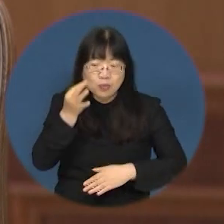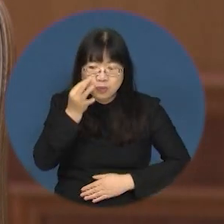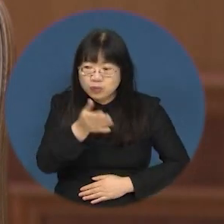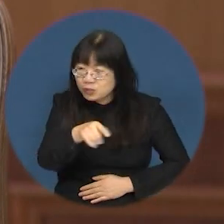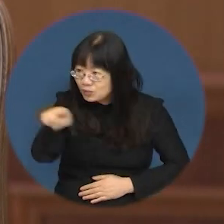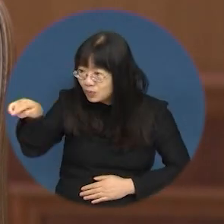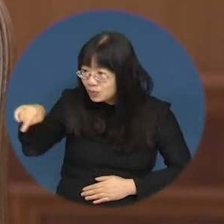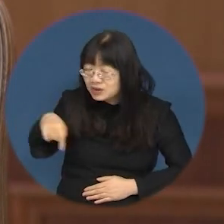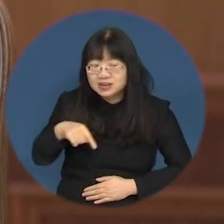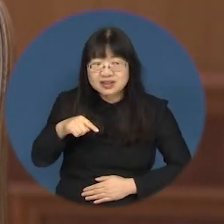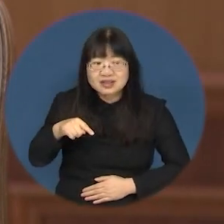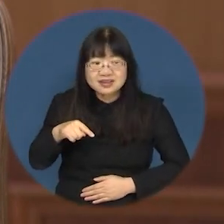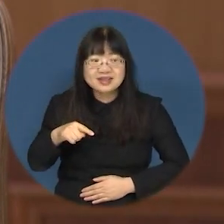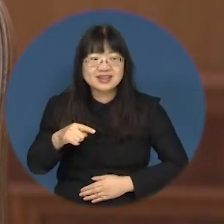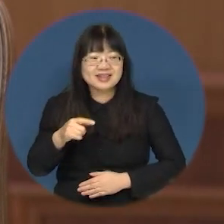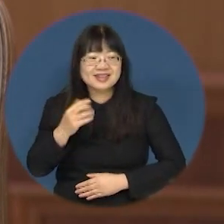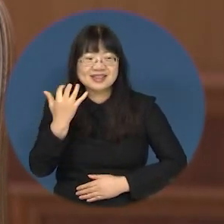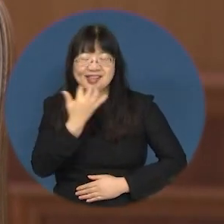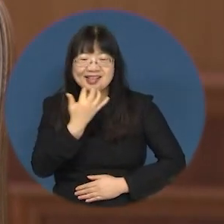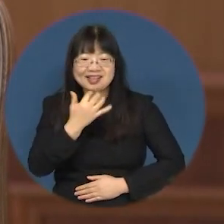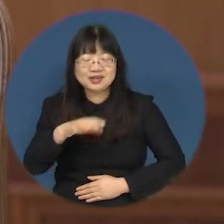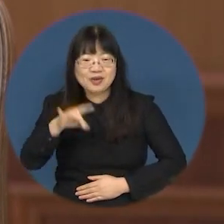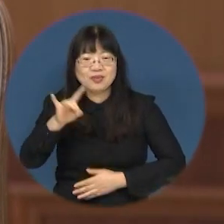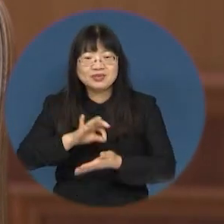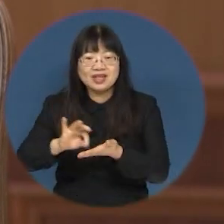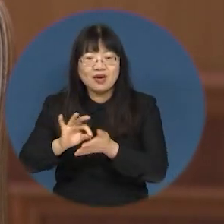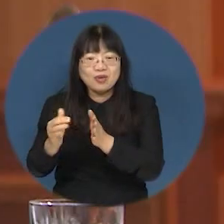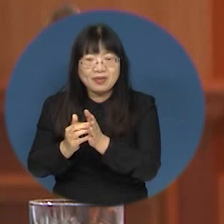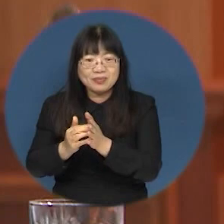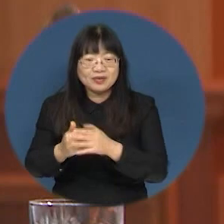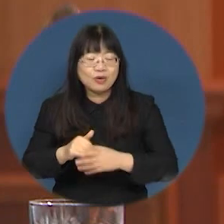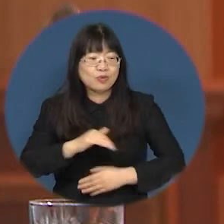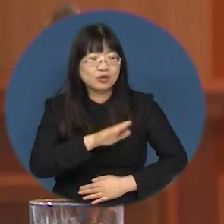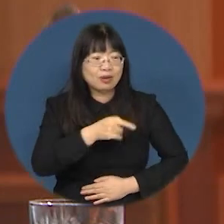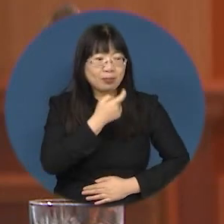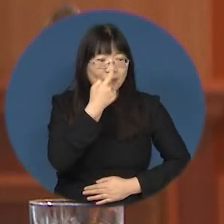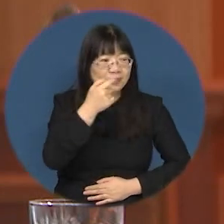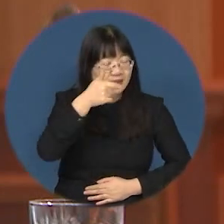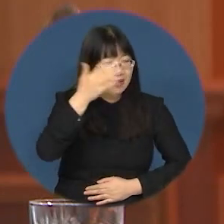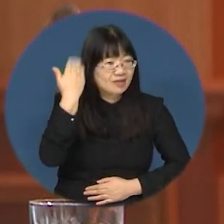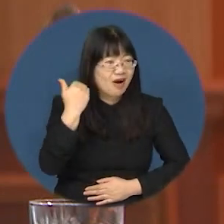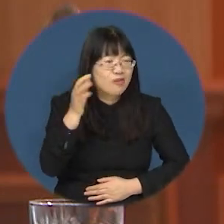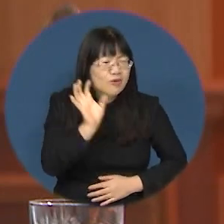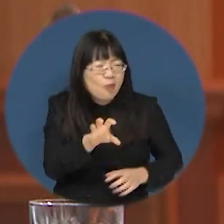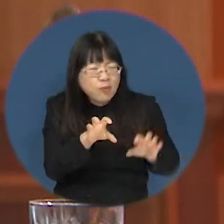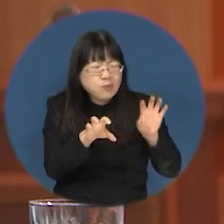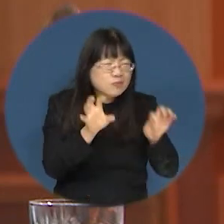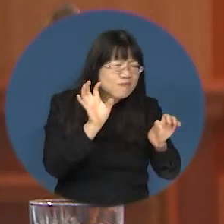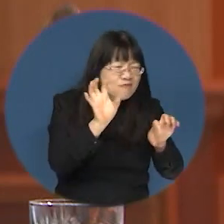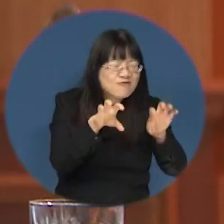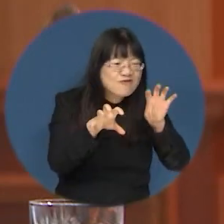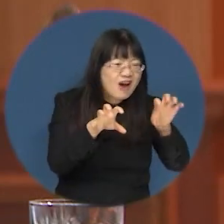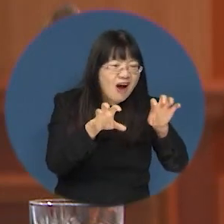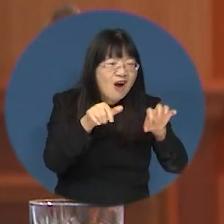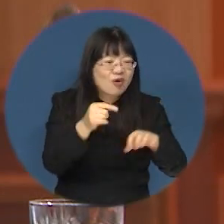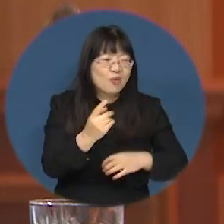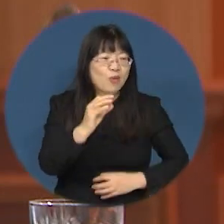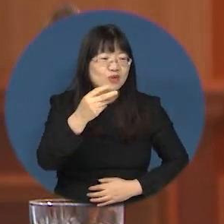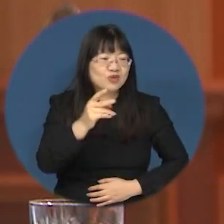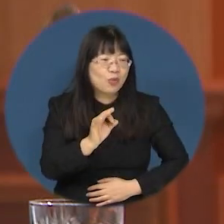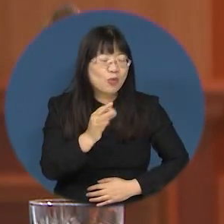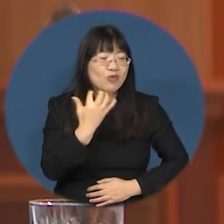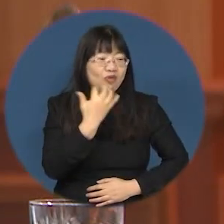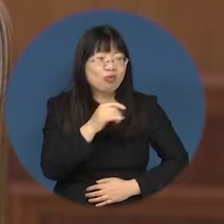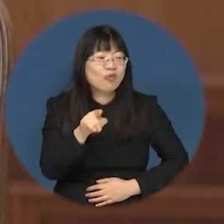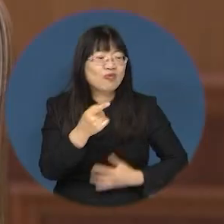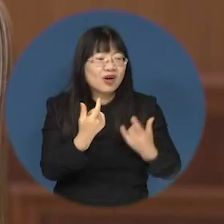이 색깔이 제가 처음에 이제 썼던 색깔인데. 그리고 우리가 배운 옛날 공룡 색깔이 원래 이런 색깔이. 그렇죠, 그렇죠. 그러니까. 저도 예, 그